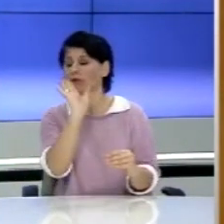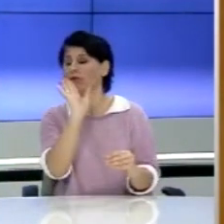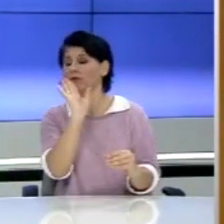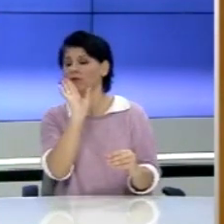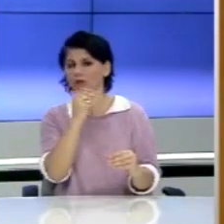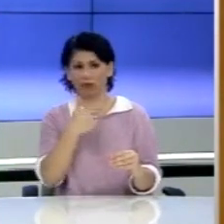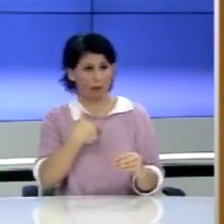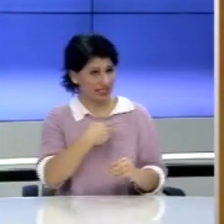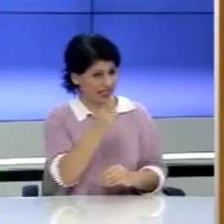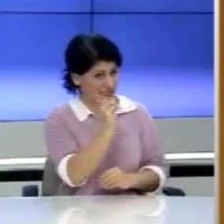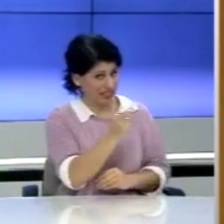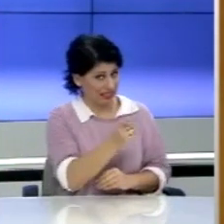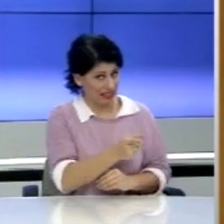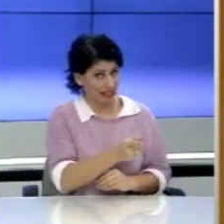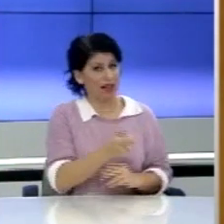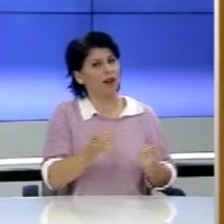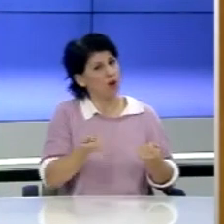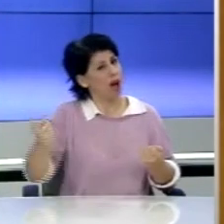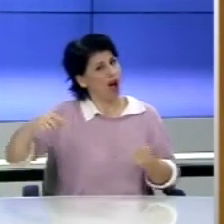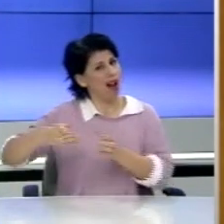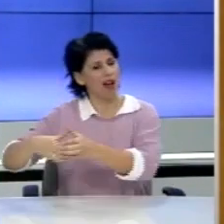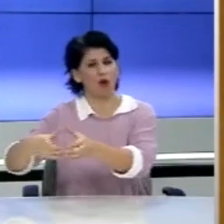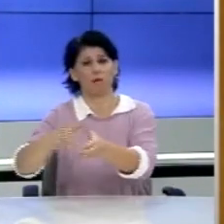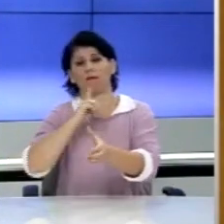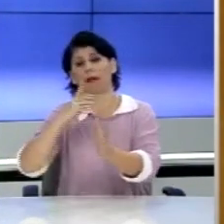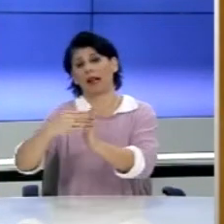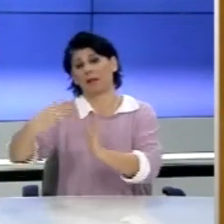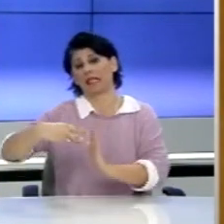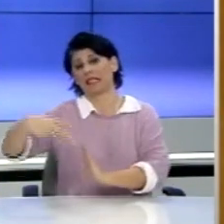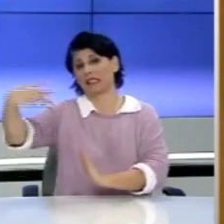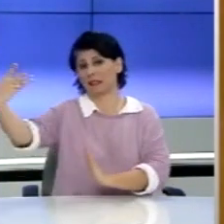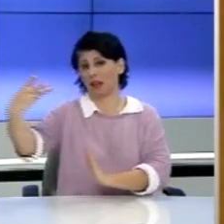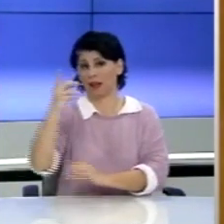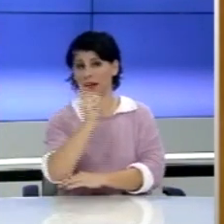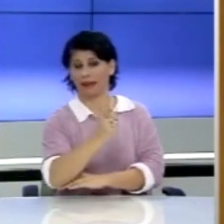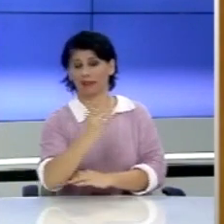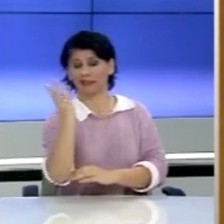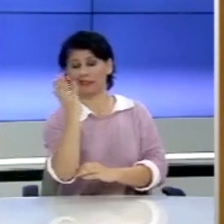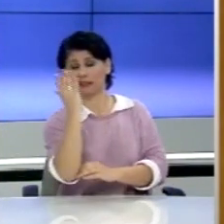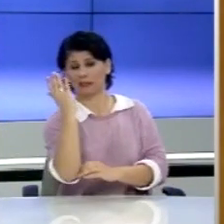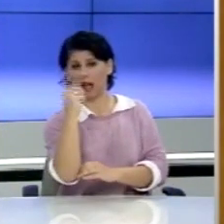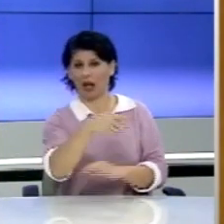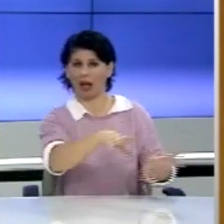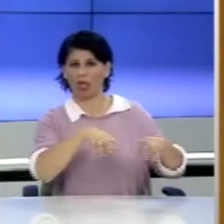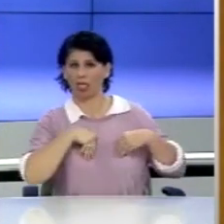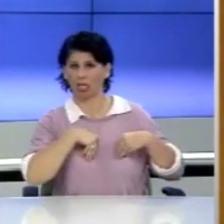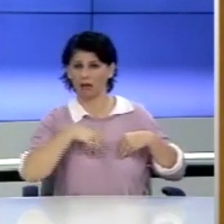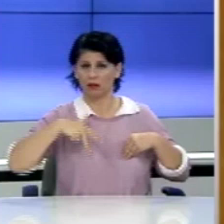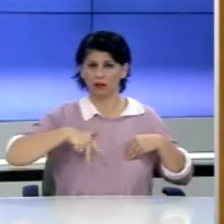κάνουμε κριτική που σας κάνουν άλλα κόμματα, όπως ο ΣΥΡΙΖΑ για παράδειγμα, ότι τάχα